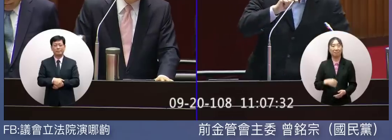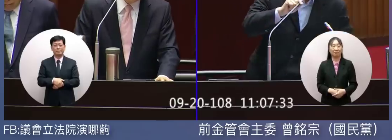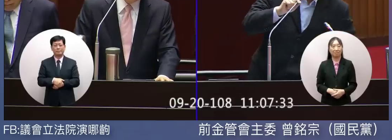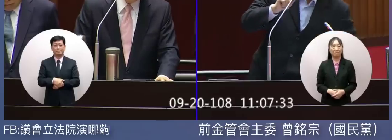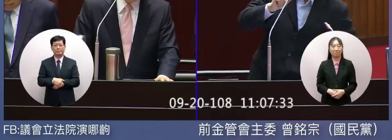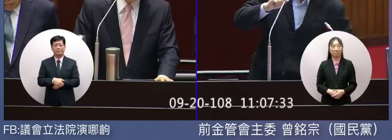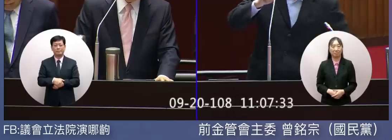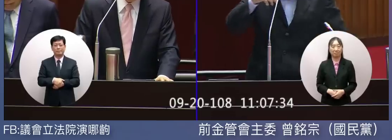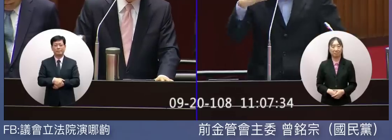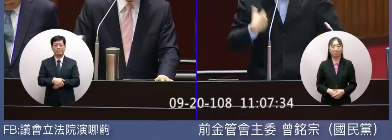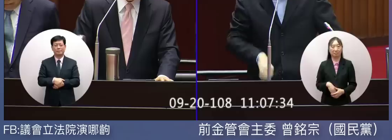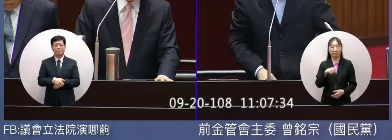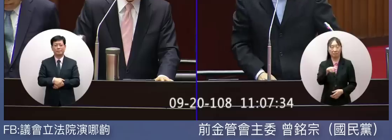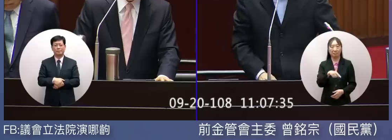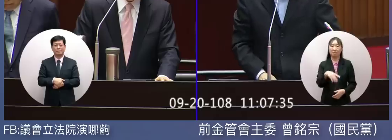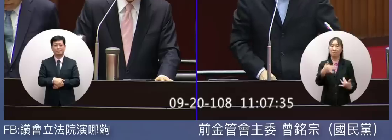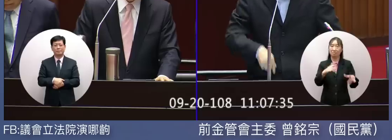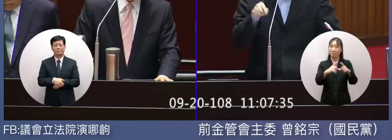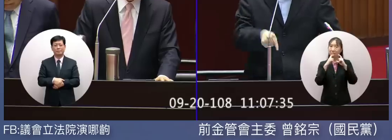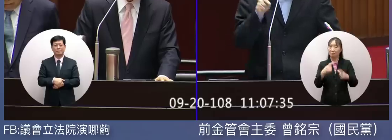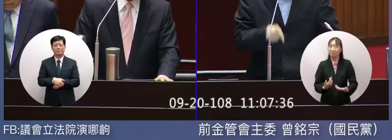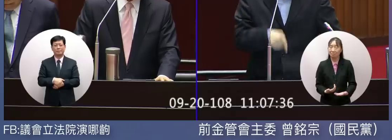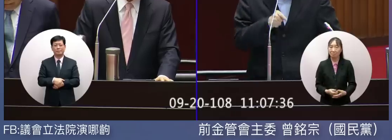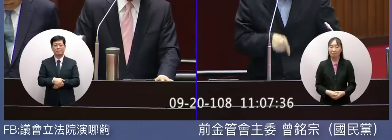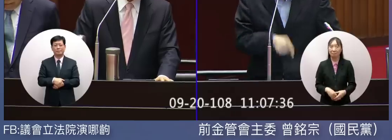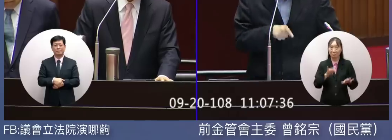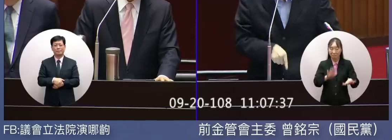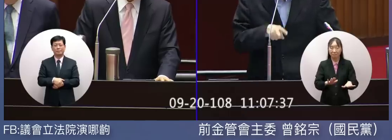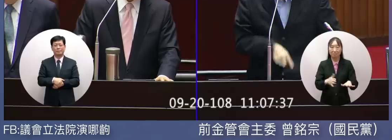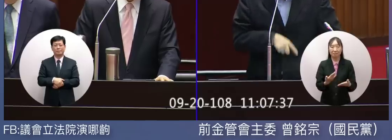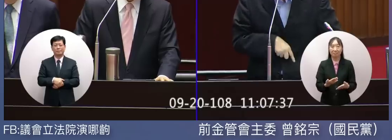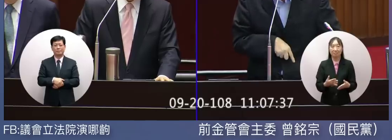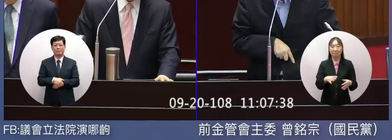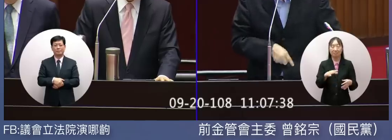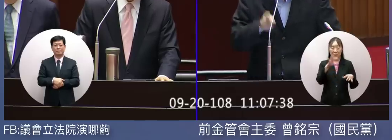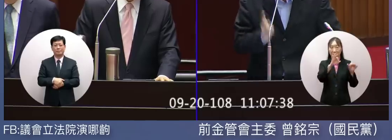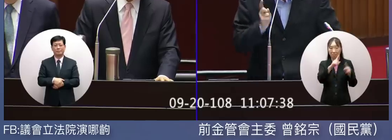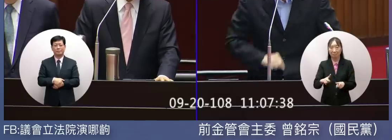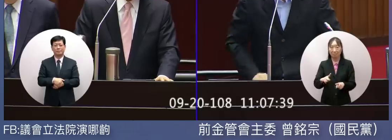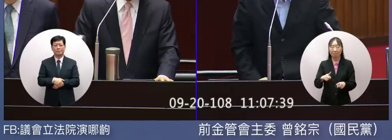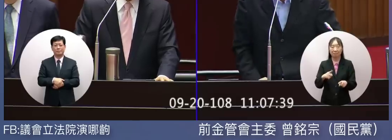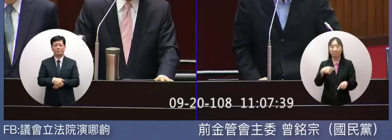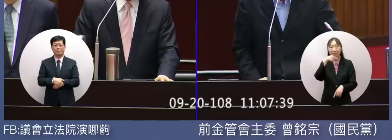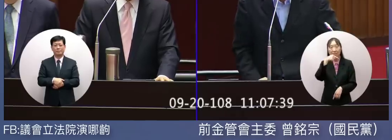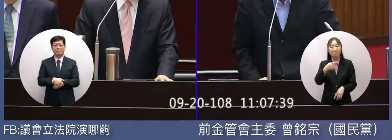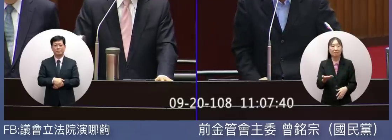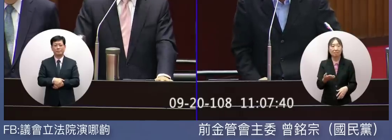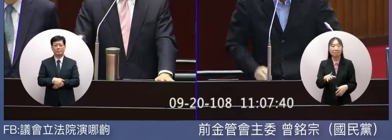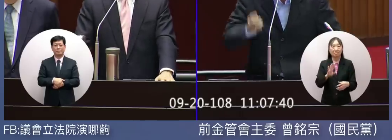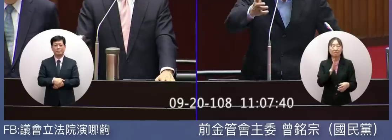院长，那我你没回答问题啊。现在现行已经跌了一块多，这一块多要跟谁